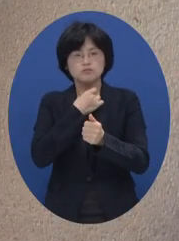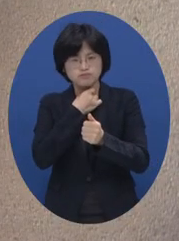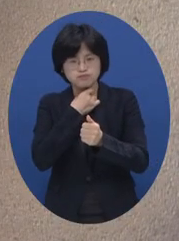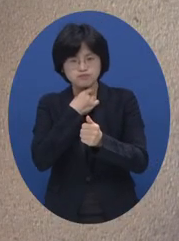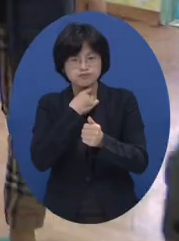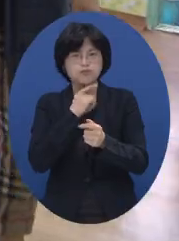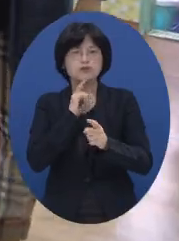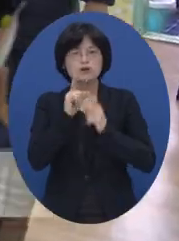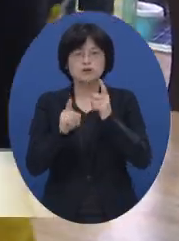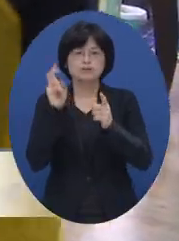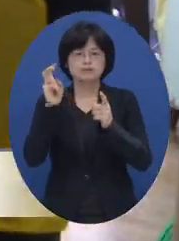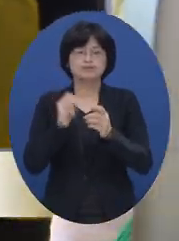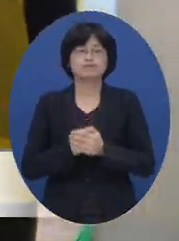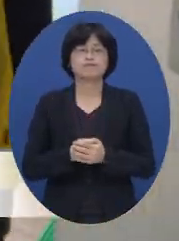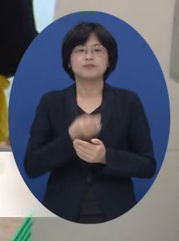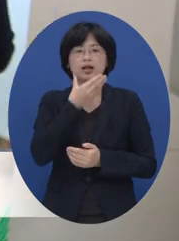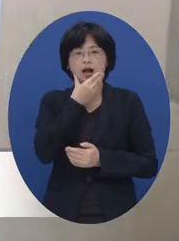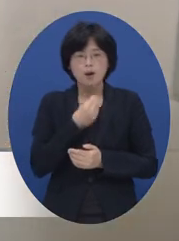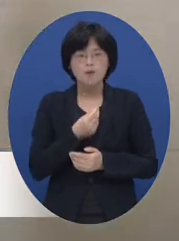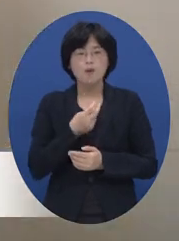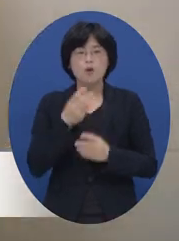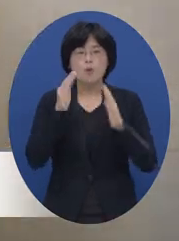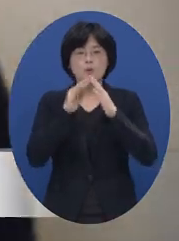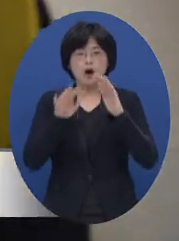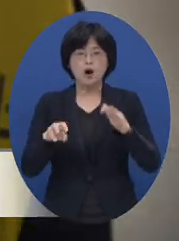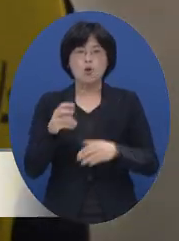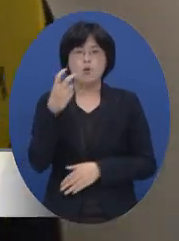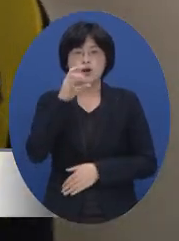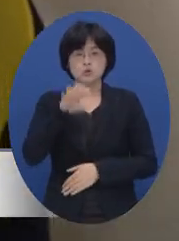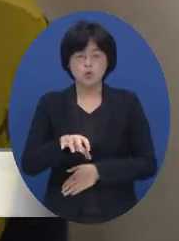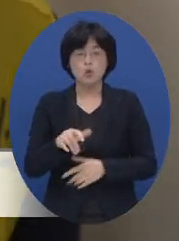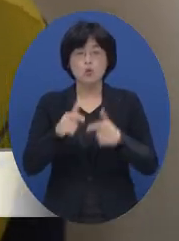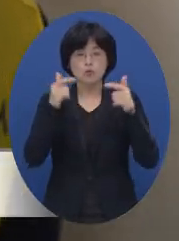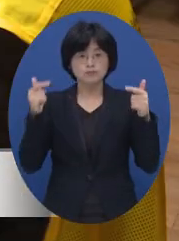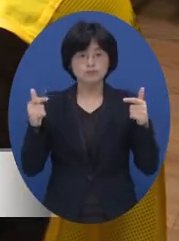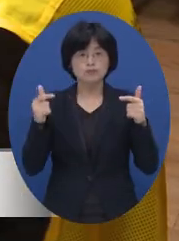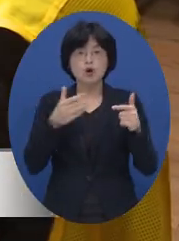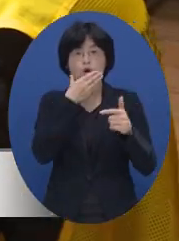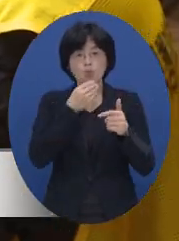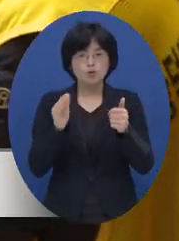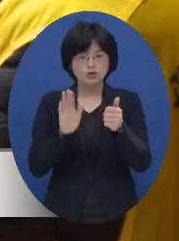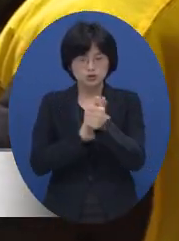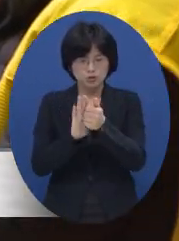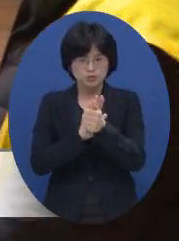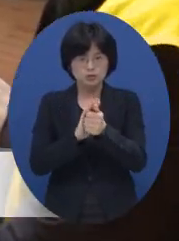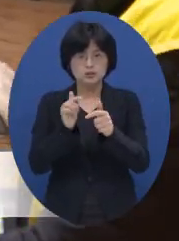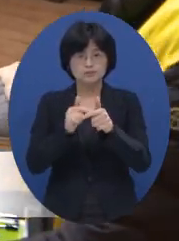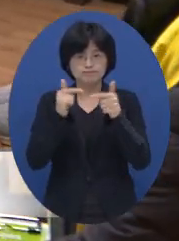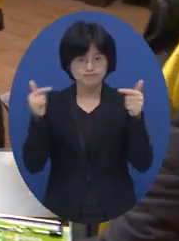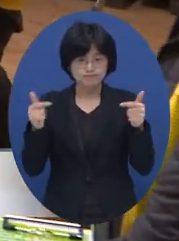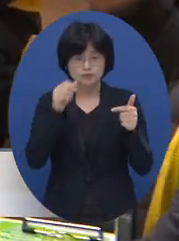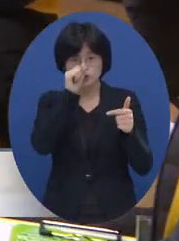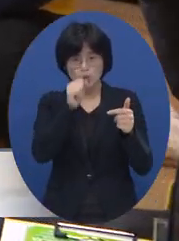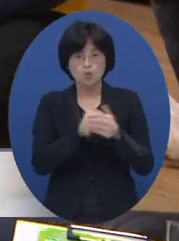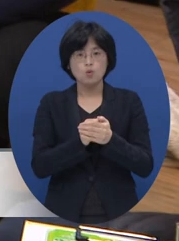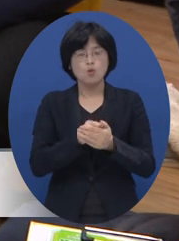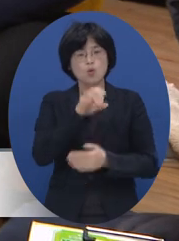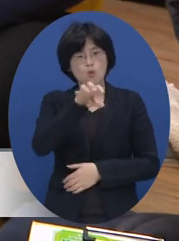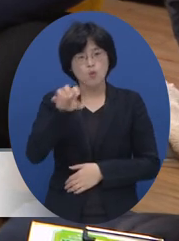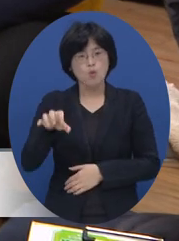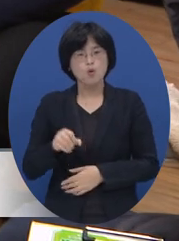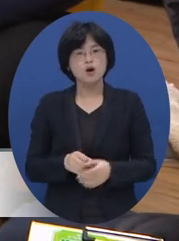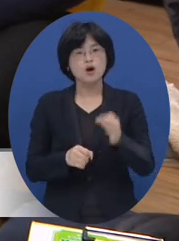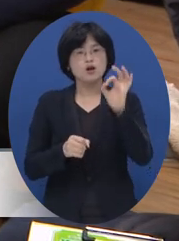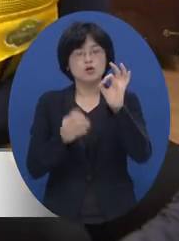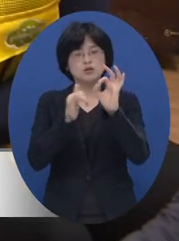곳입니다. 행복마을 관리소가 17곳으로 늘어나면 복지 서비스가 더 촘촘해지는 것과 더불어 한 곳당 10명씩